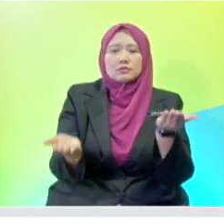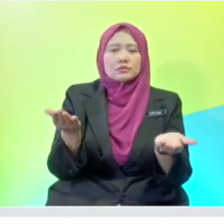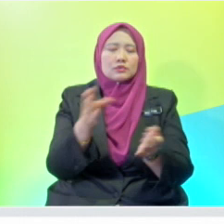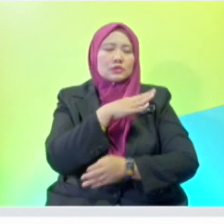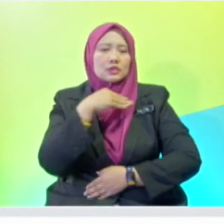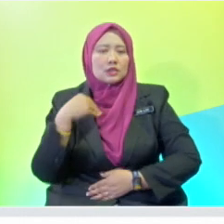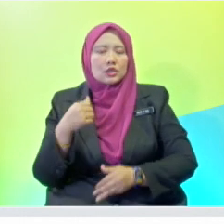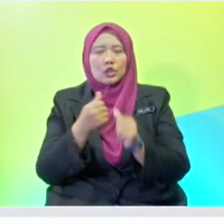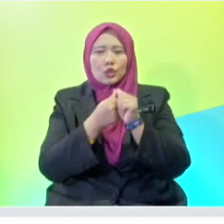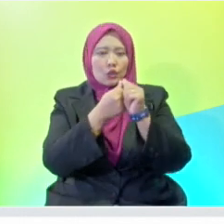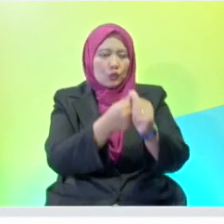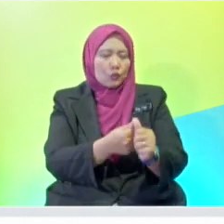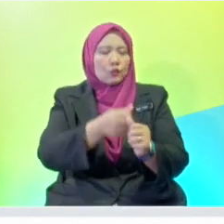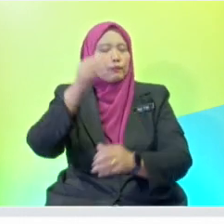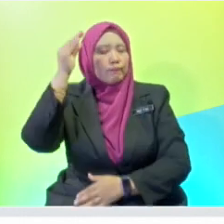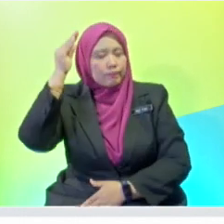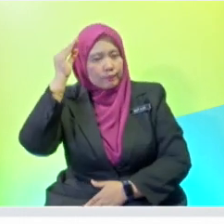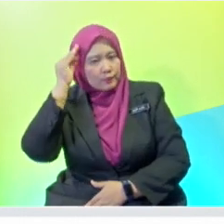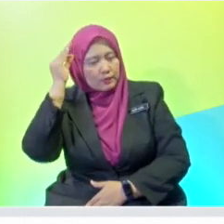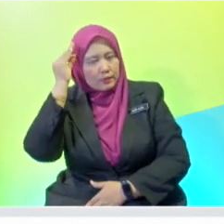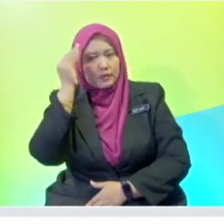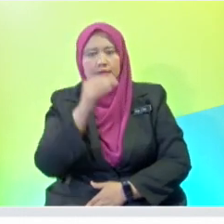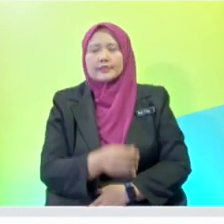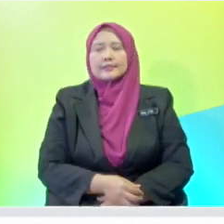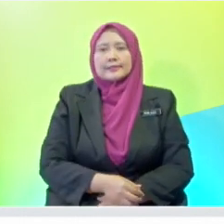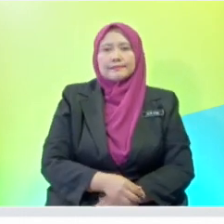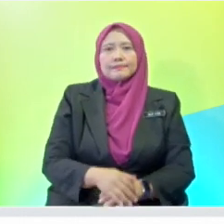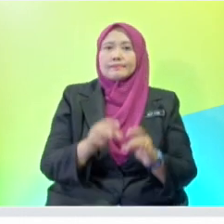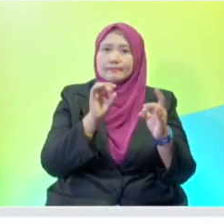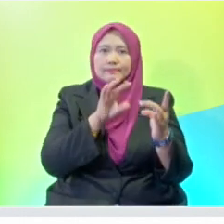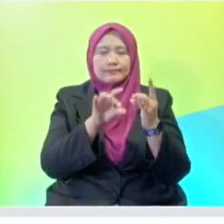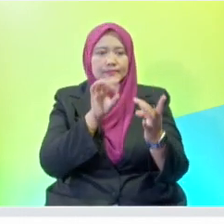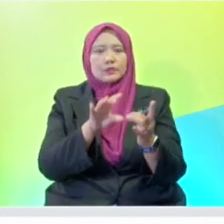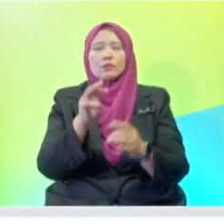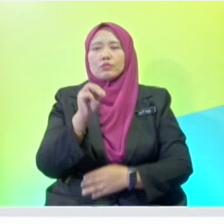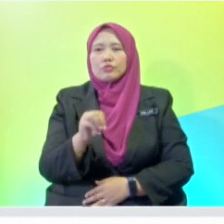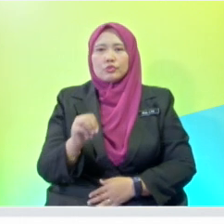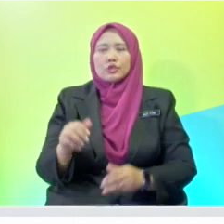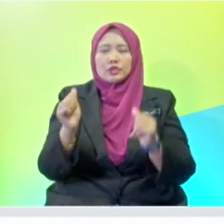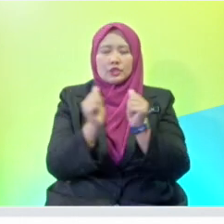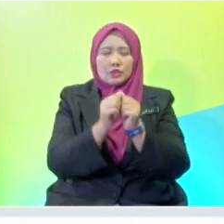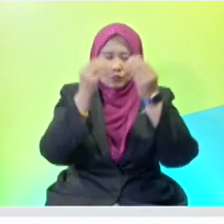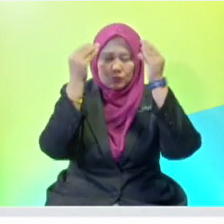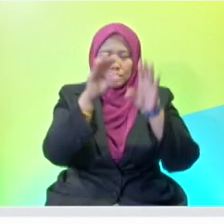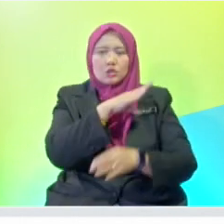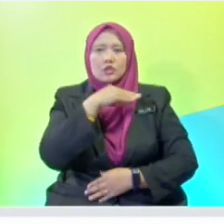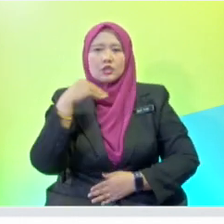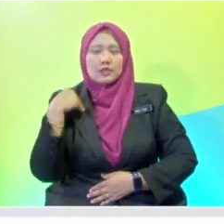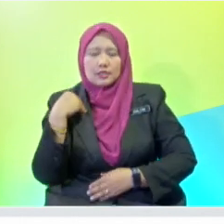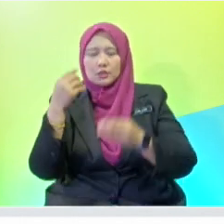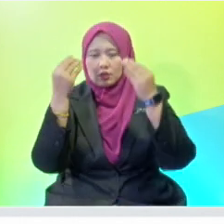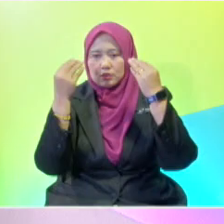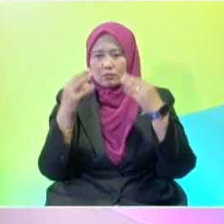dan pengalaman guru interaksi guru bersama murid dan juga bersama rekan se-jawatan secara profesional